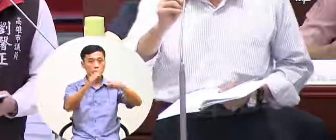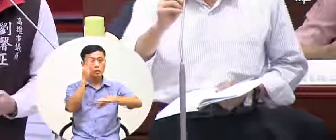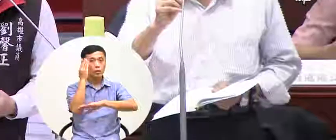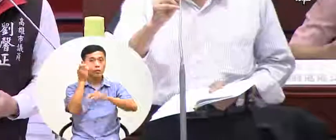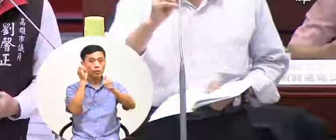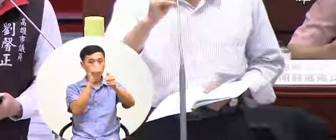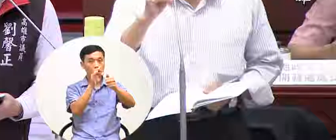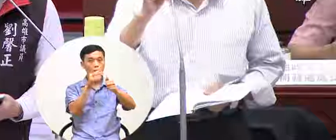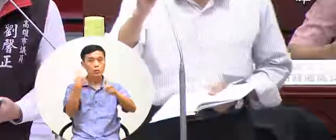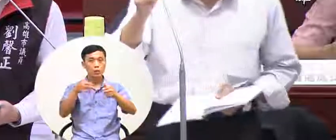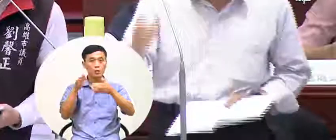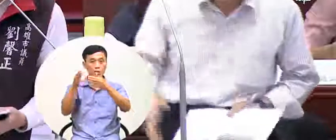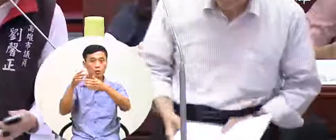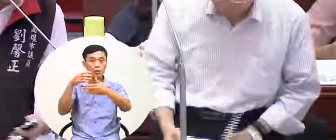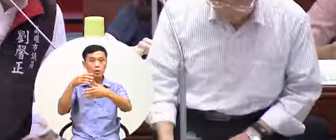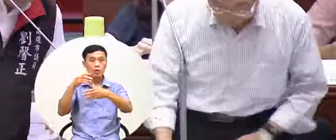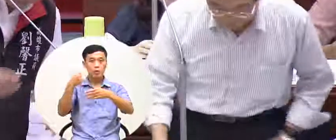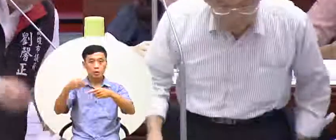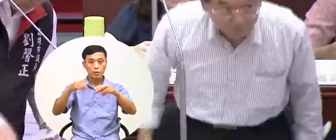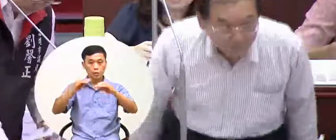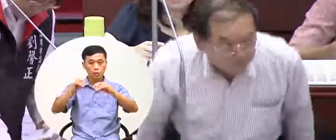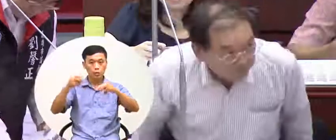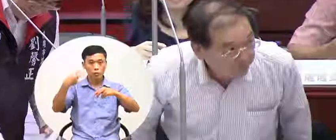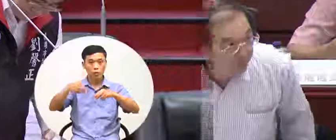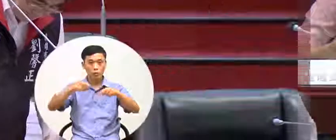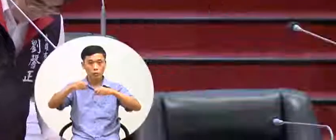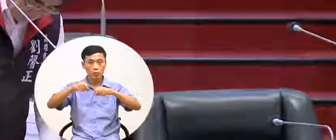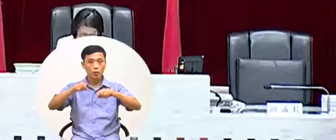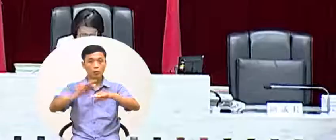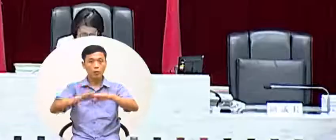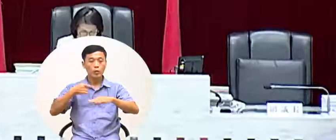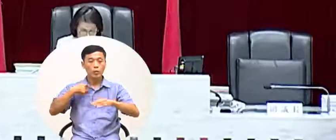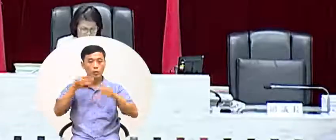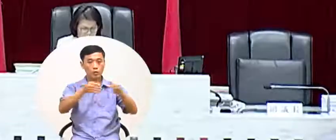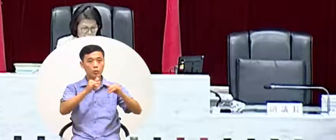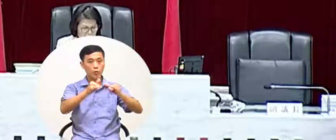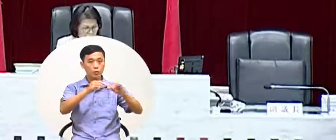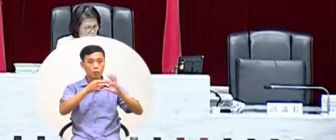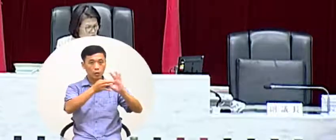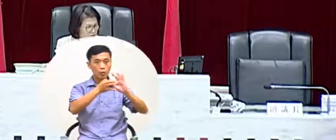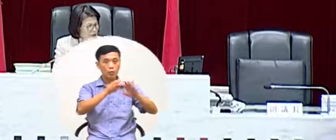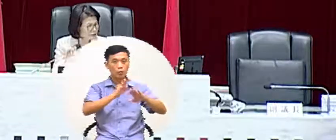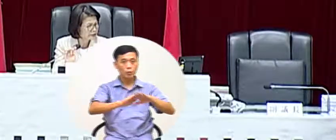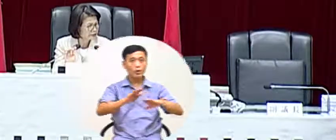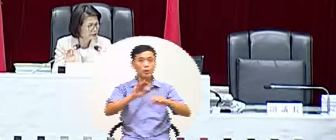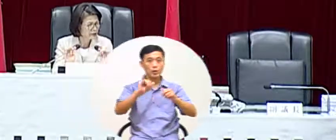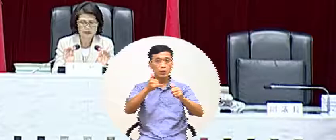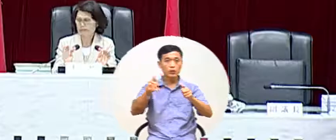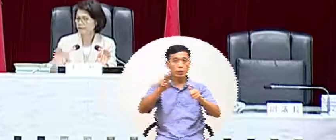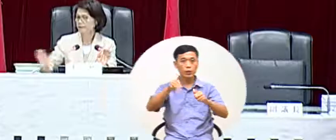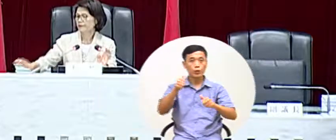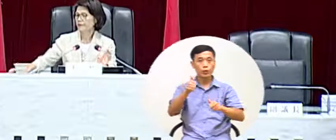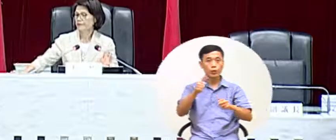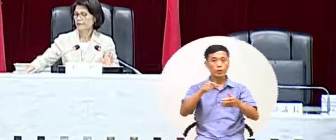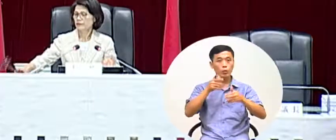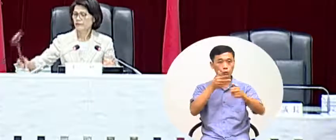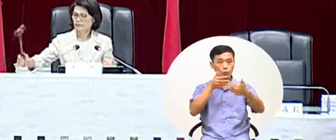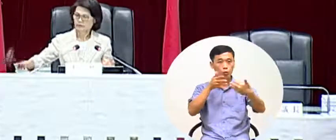们会跟他联系。嘿， 好，谢谢刘议员的咨询哦。接下来我们休息10分钟。